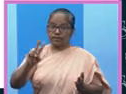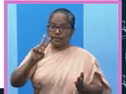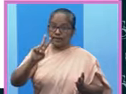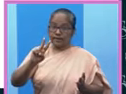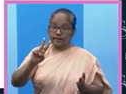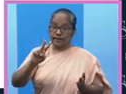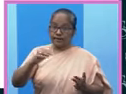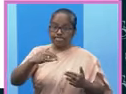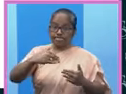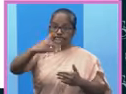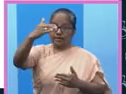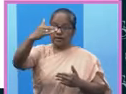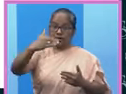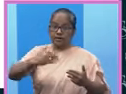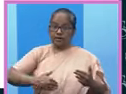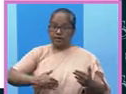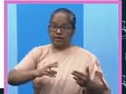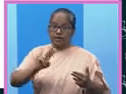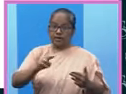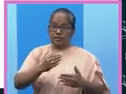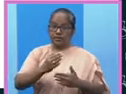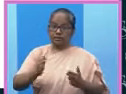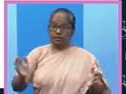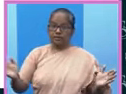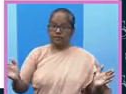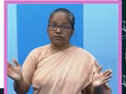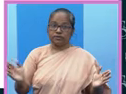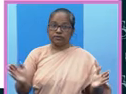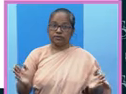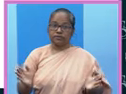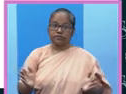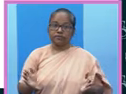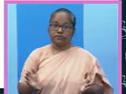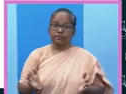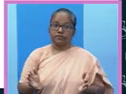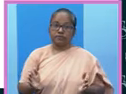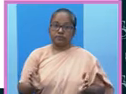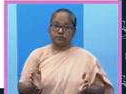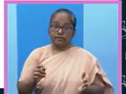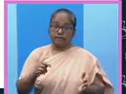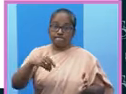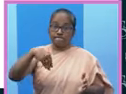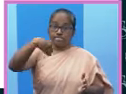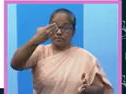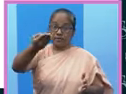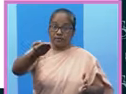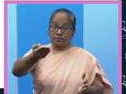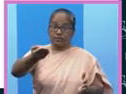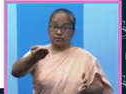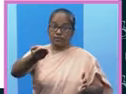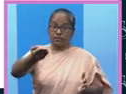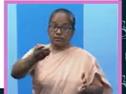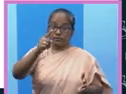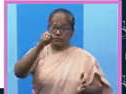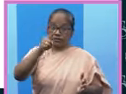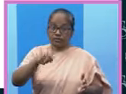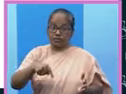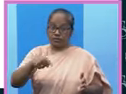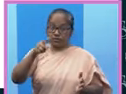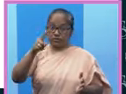இரண்டு பிரிவுகளாக, இரண்டு சம அளவுள்ள வட்டக்கோண பகுதிகளாக பிரிச்சிருக்கேன். இதில் மேலே இருக்கக்கூடியதுக்கு தான் நான்